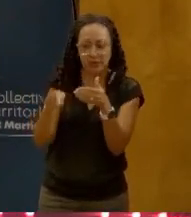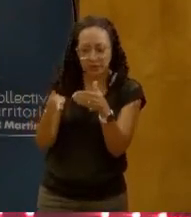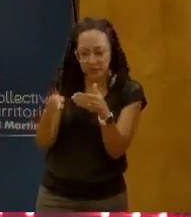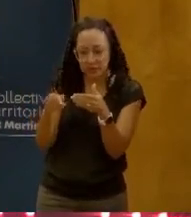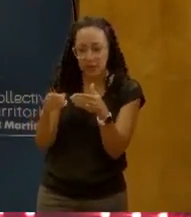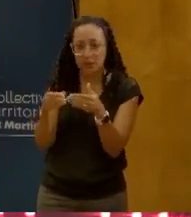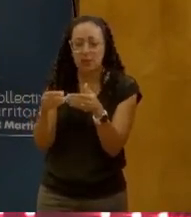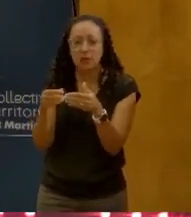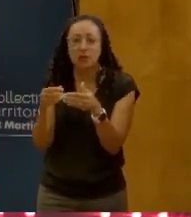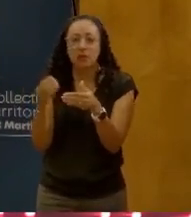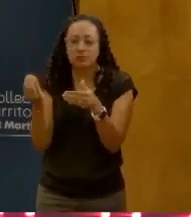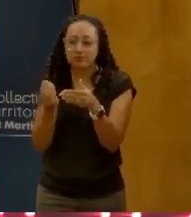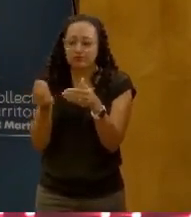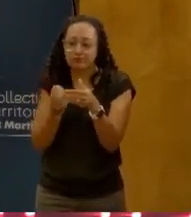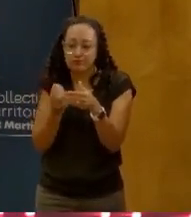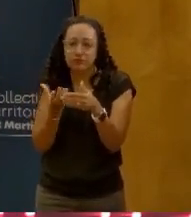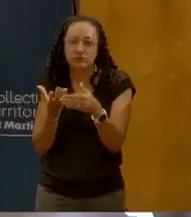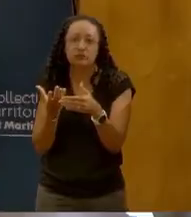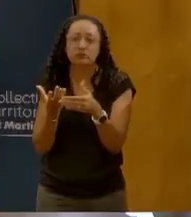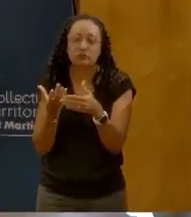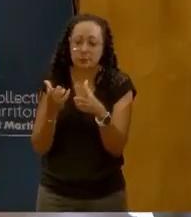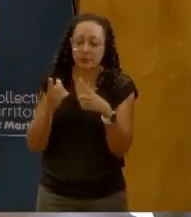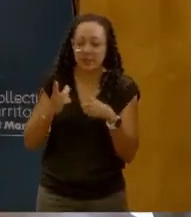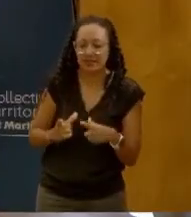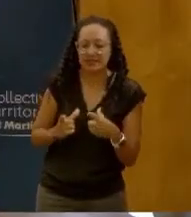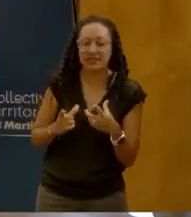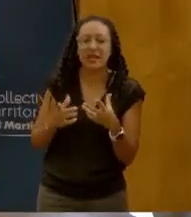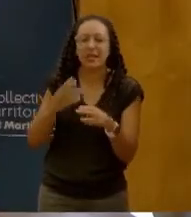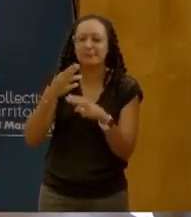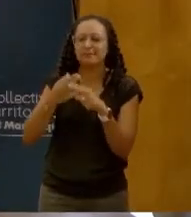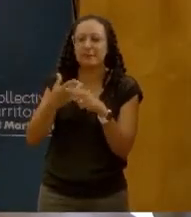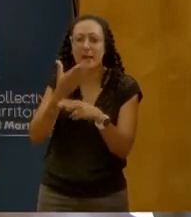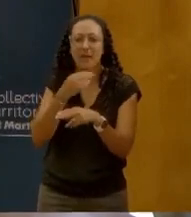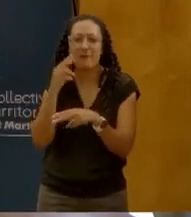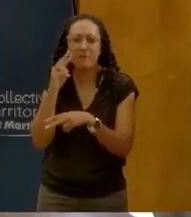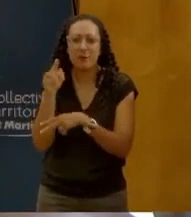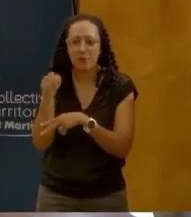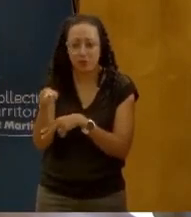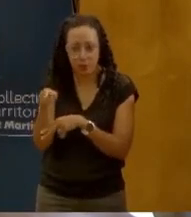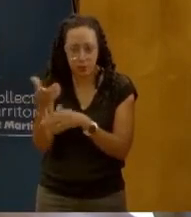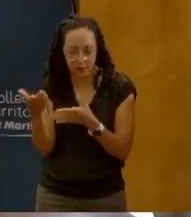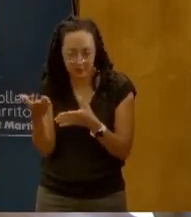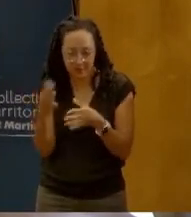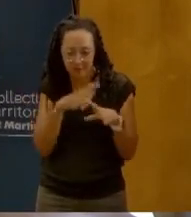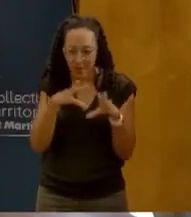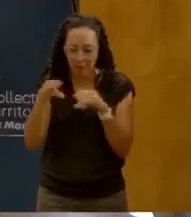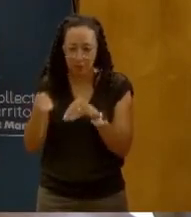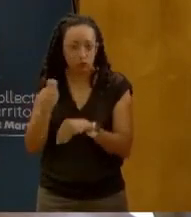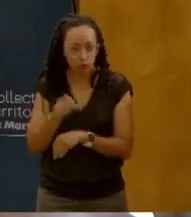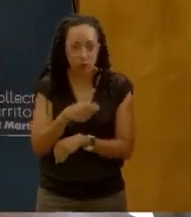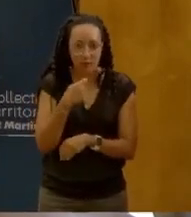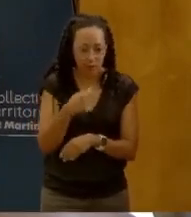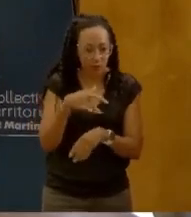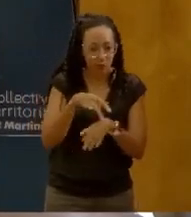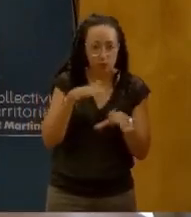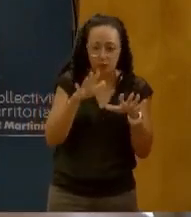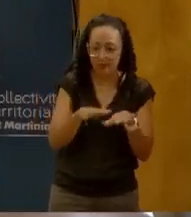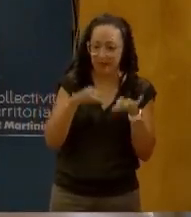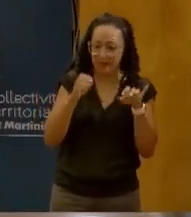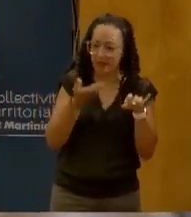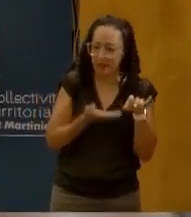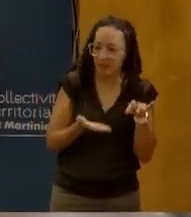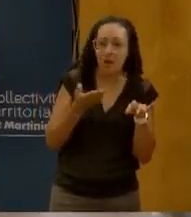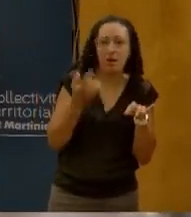du lycée de Bellevue. Ça aurait dû d'ailleurs passer devant nous, hein, puisque pour mettre à